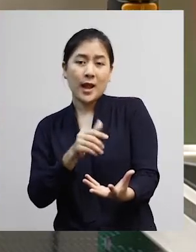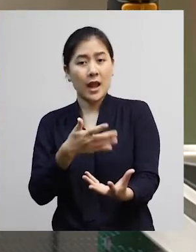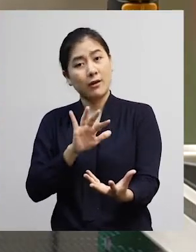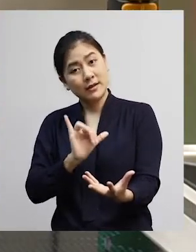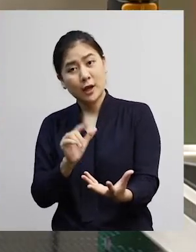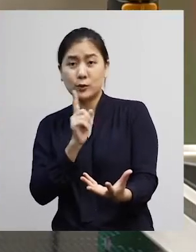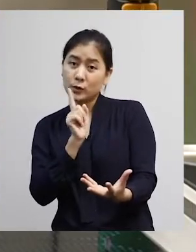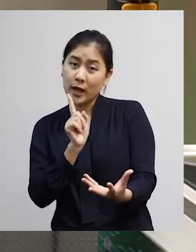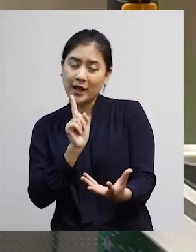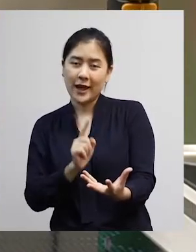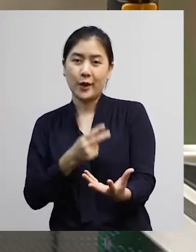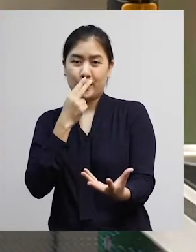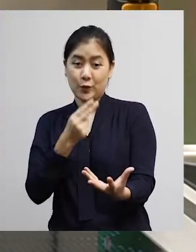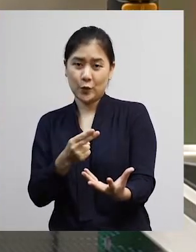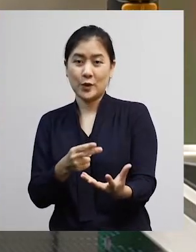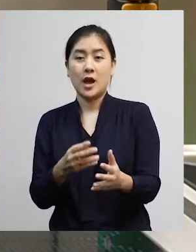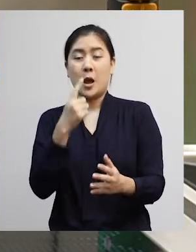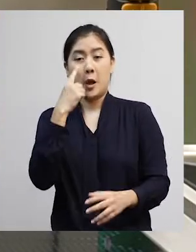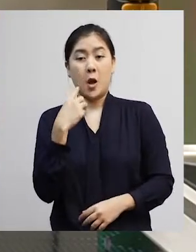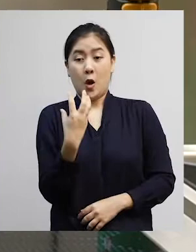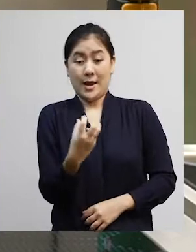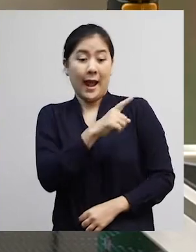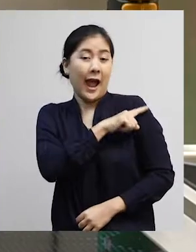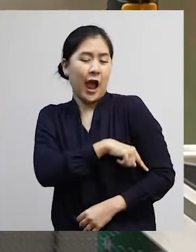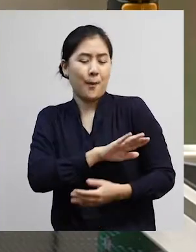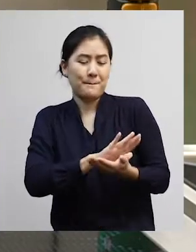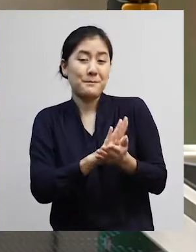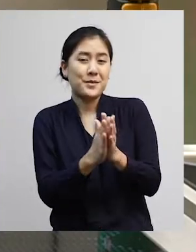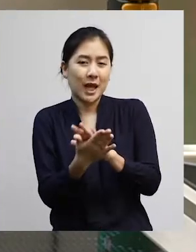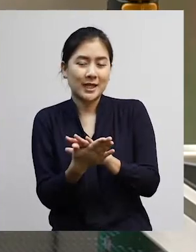ะใสขึ้นนะคะ